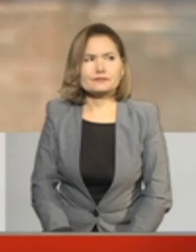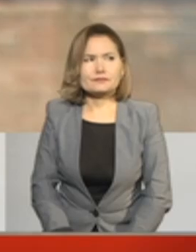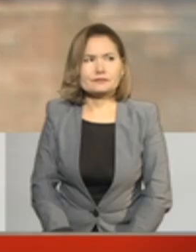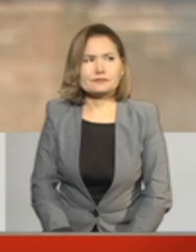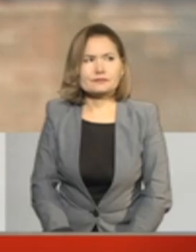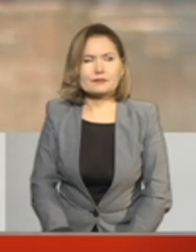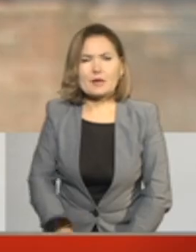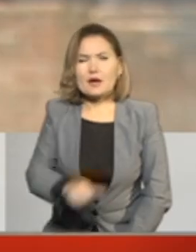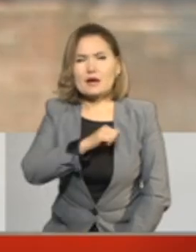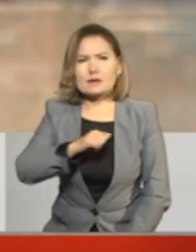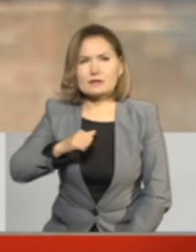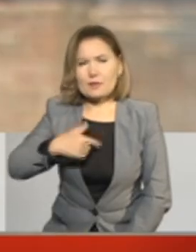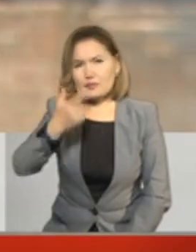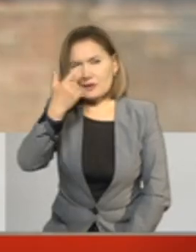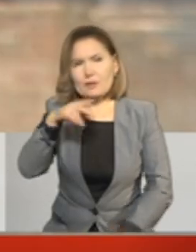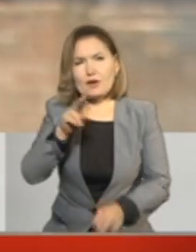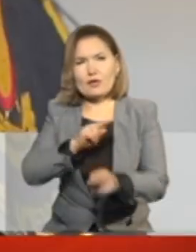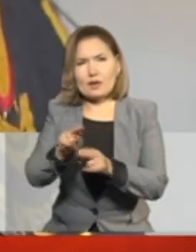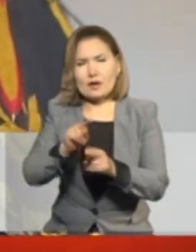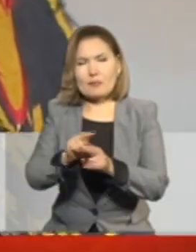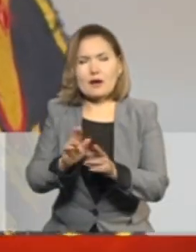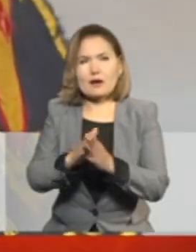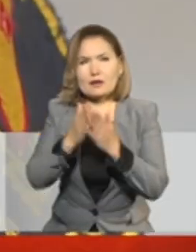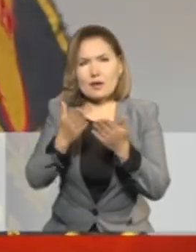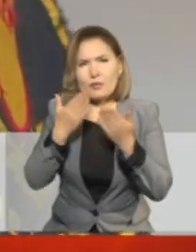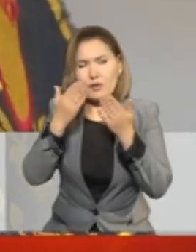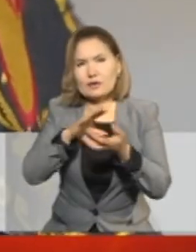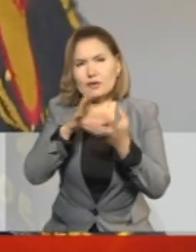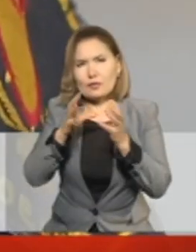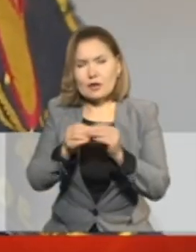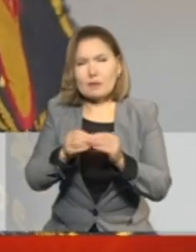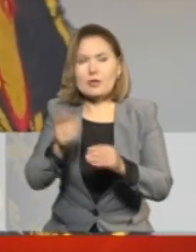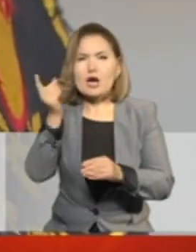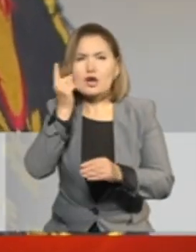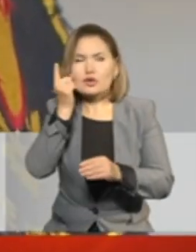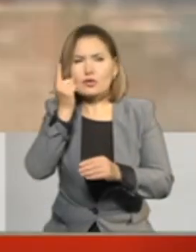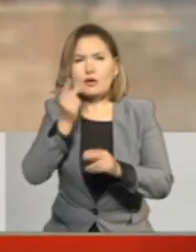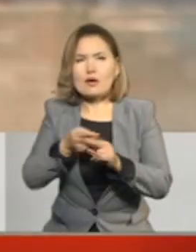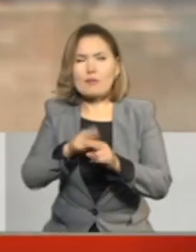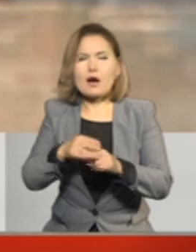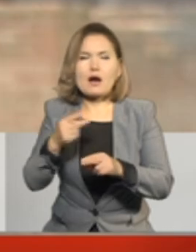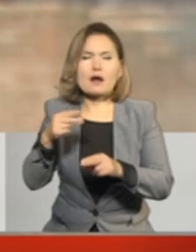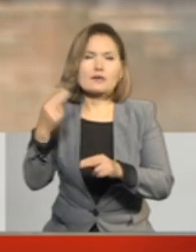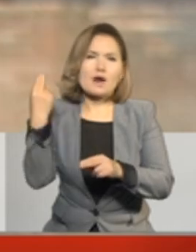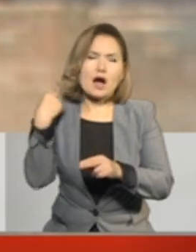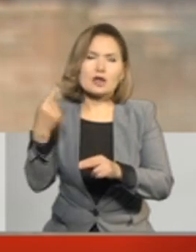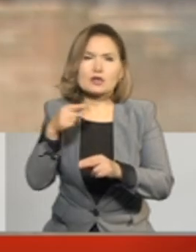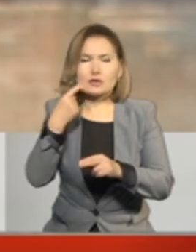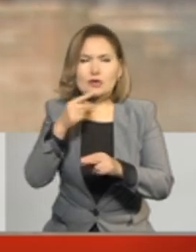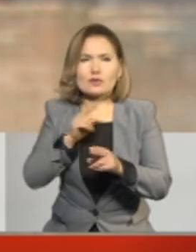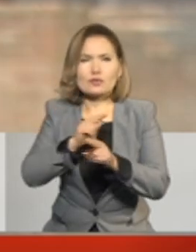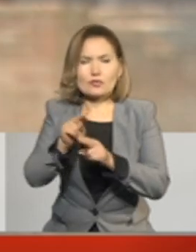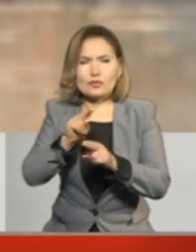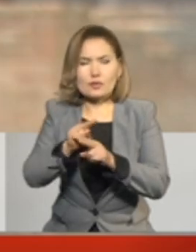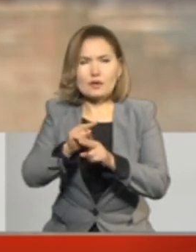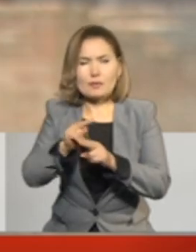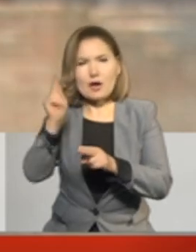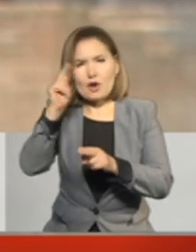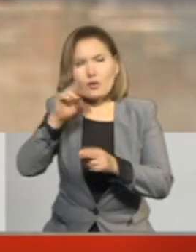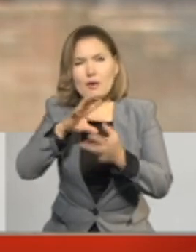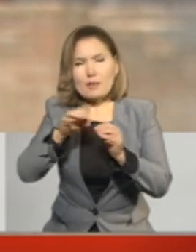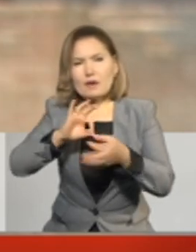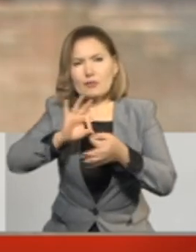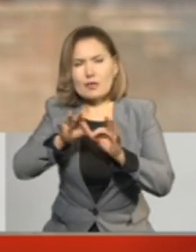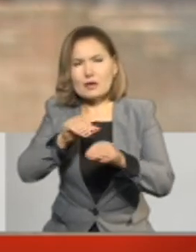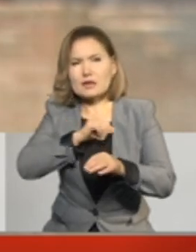Өзімді өзім үйреттім деп айтам. Кітап оқу арқылы, керек десеңіз телефонды түгі ағылшын тілін өткізіп алып дегенде сондай кішкене-кішкене детальдердің